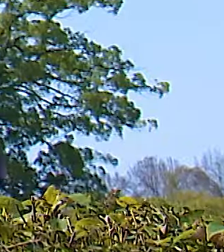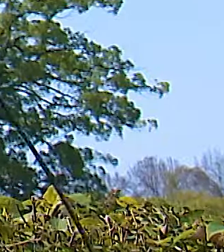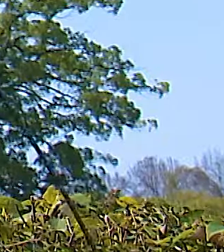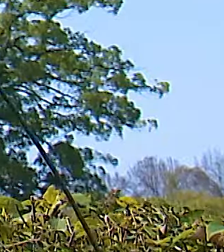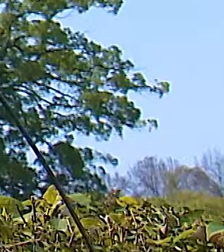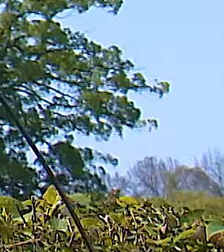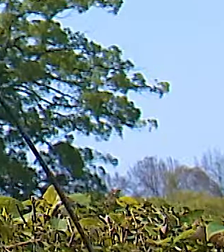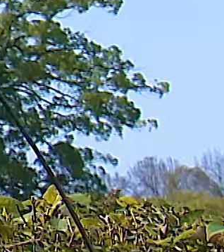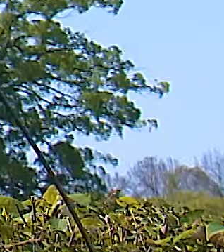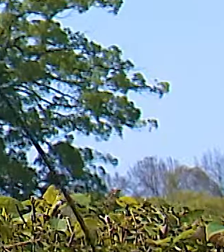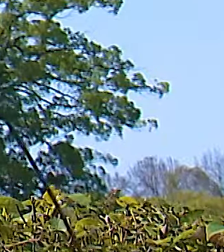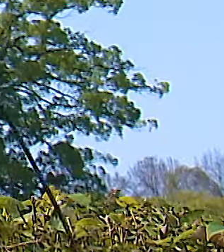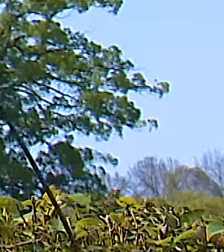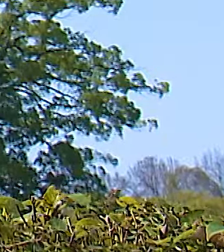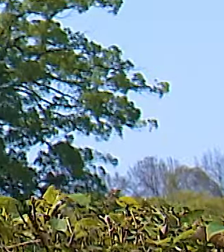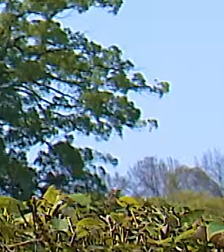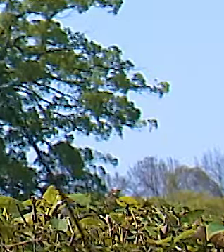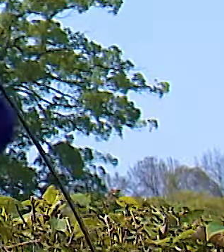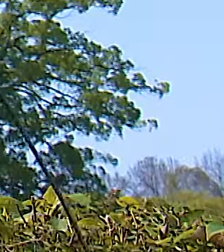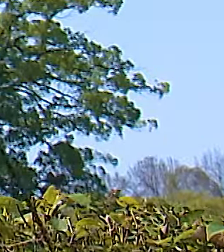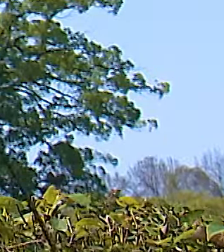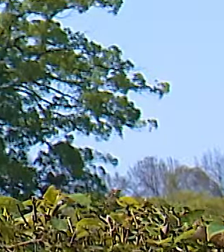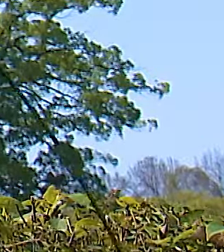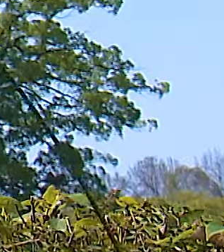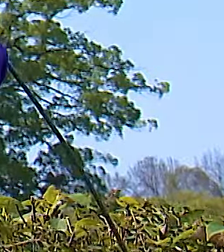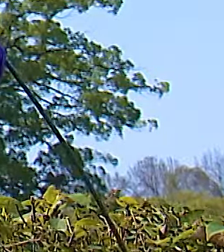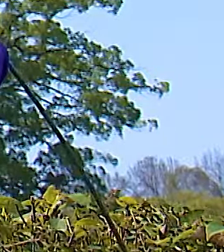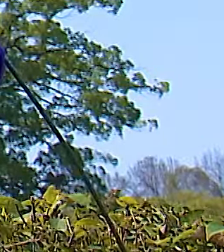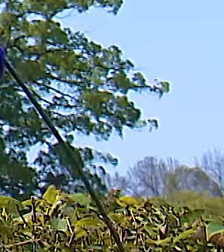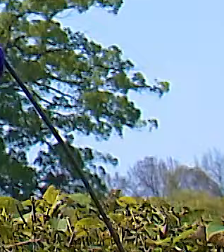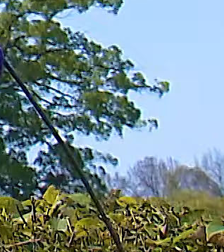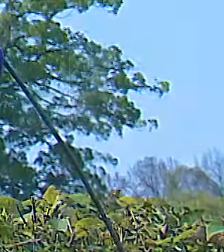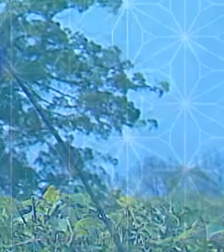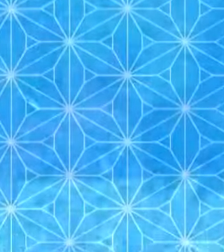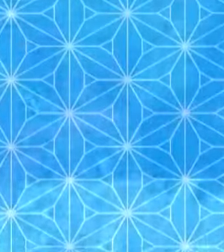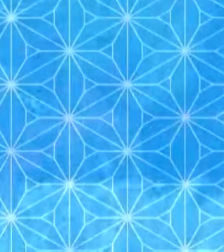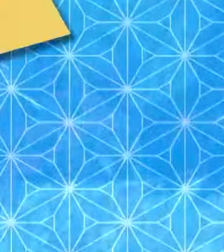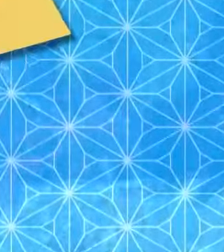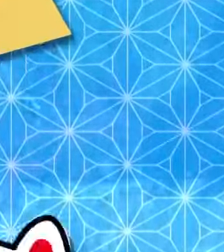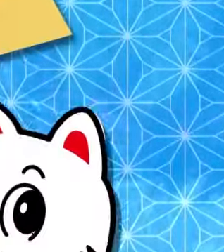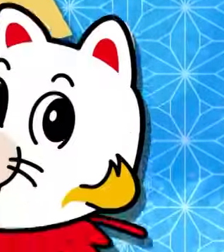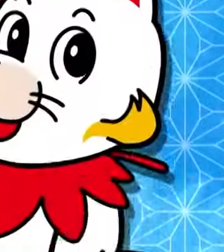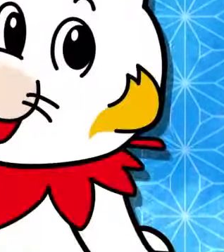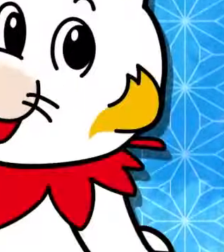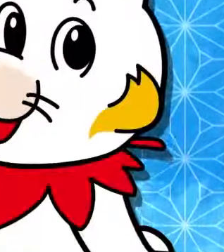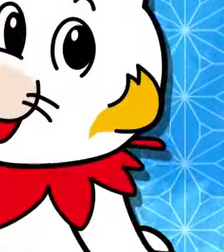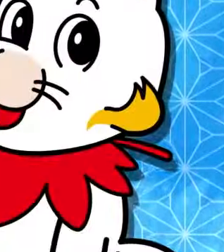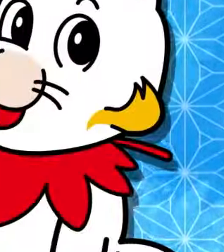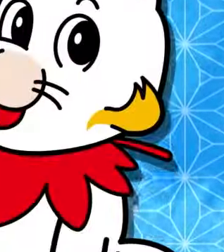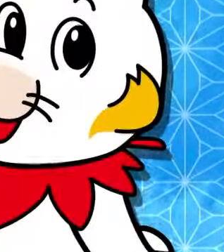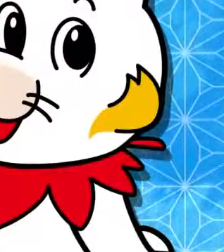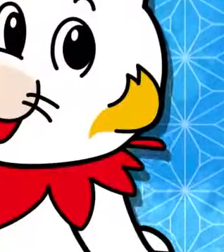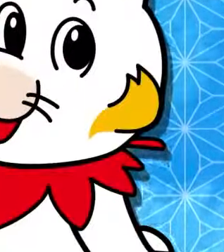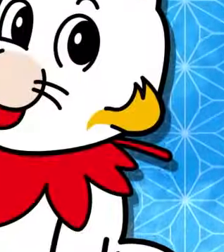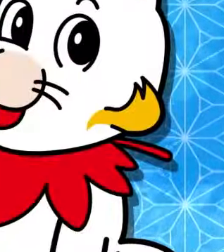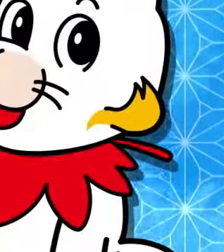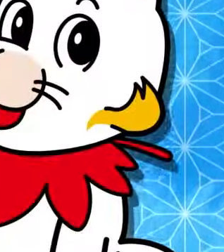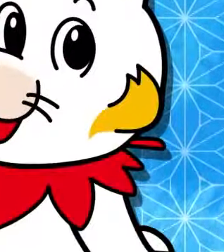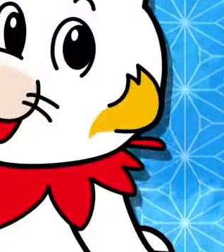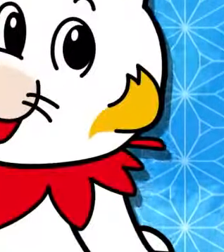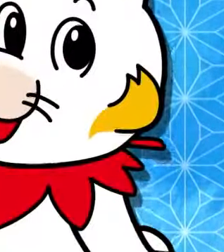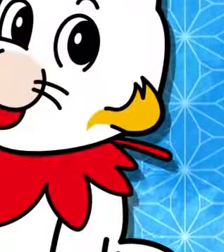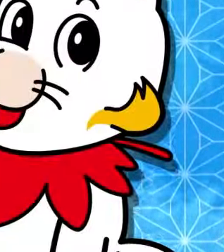広島広域都市圏200万人の民を心を一つにするのじゃ。もとなり200万